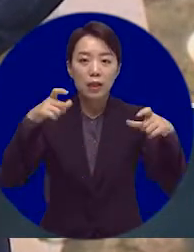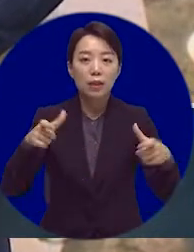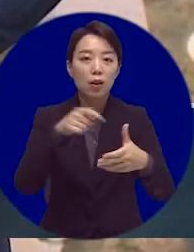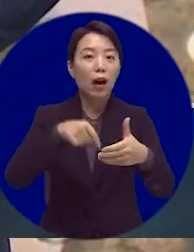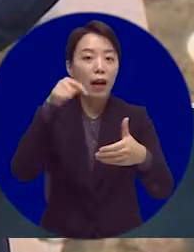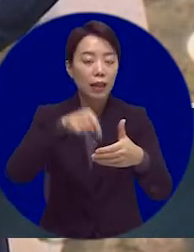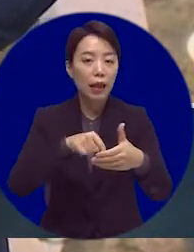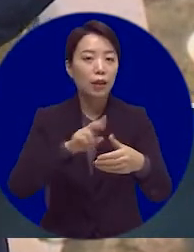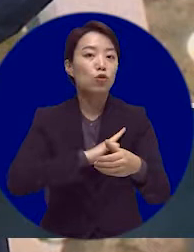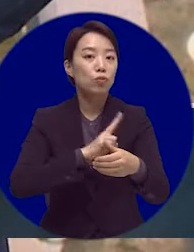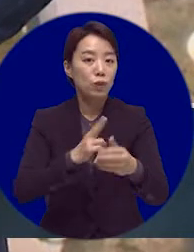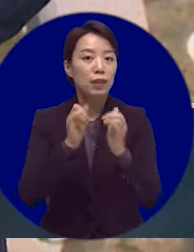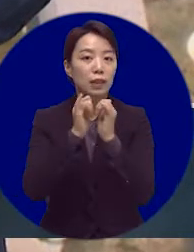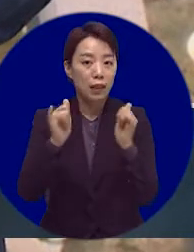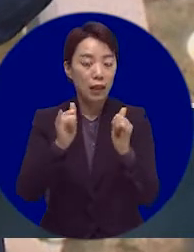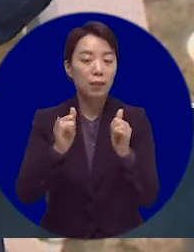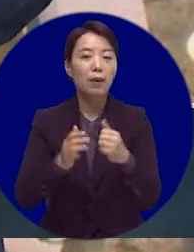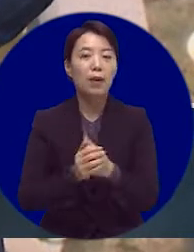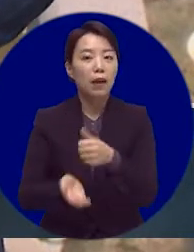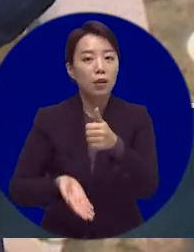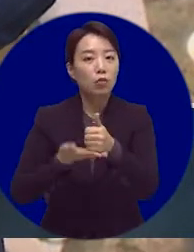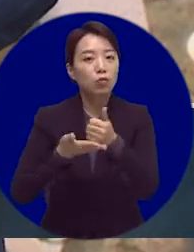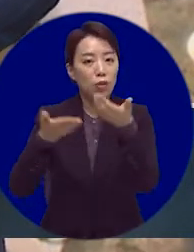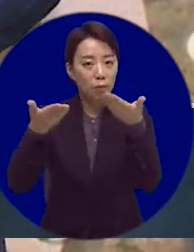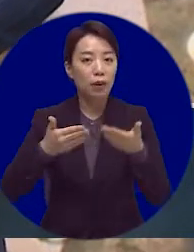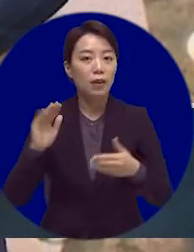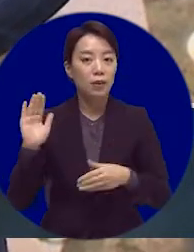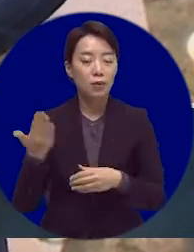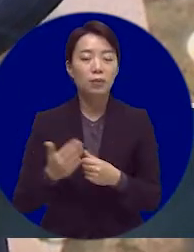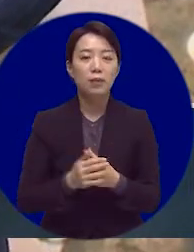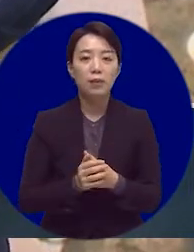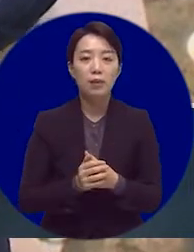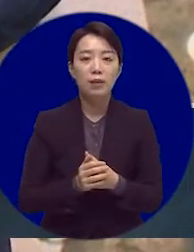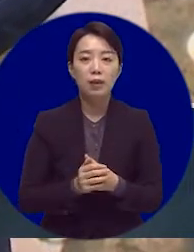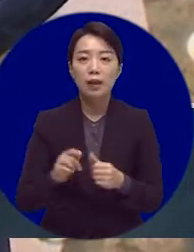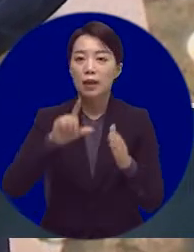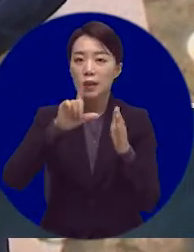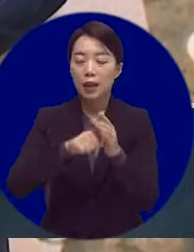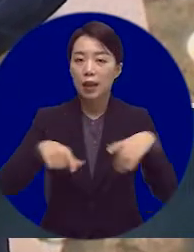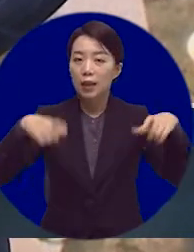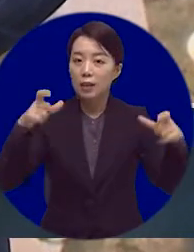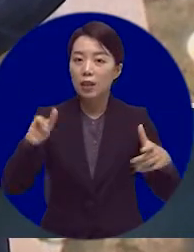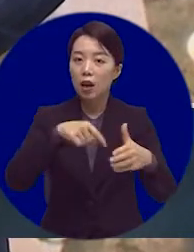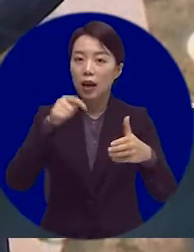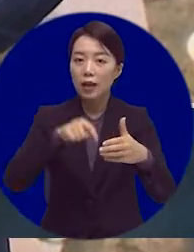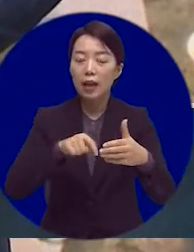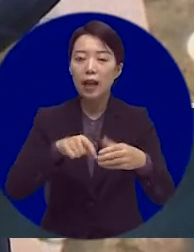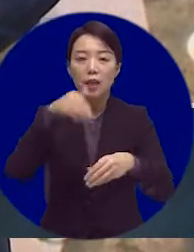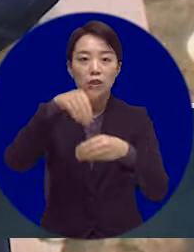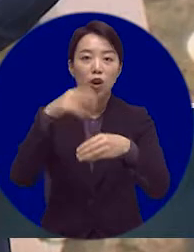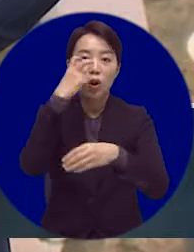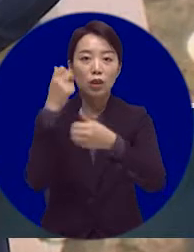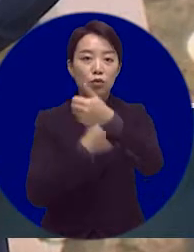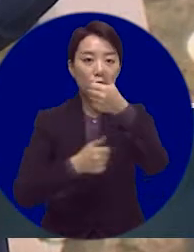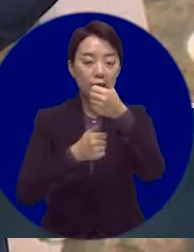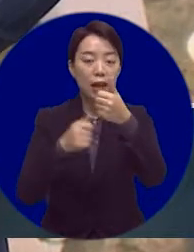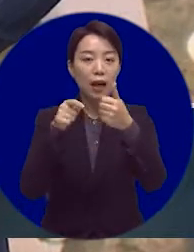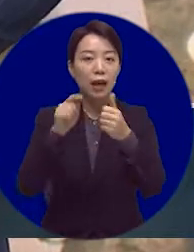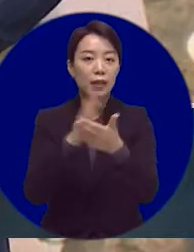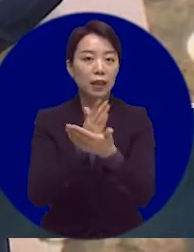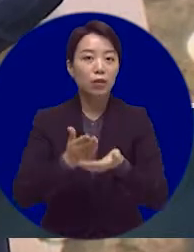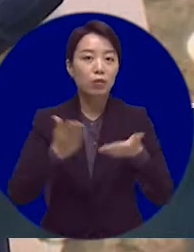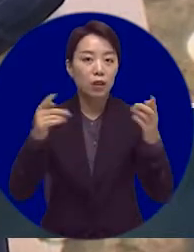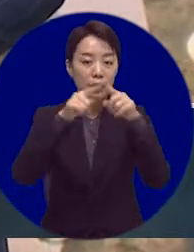관할 선거구 안에 주민등록된 선거권자의 추천을 받아야 합니다. 이때 관할 선거구 선거관리위원회가